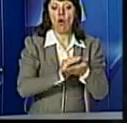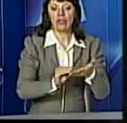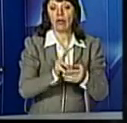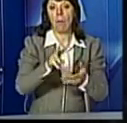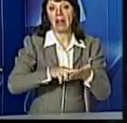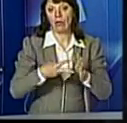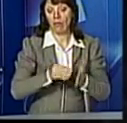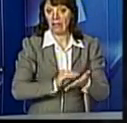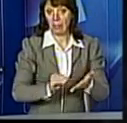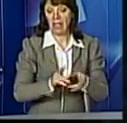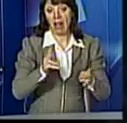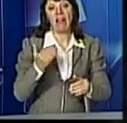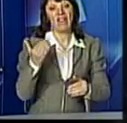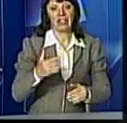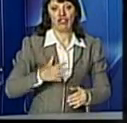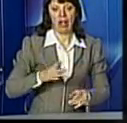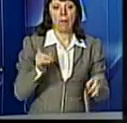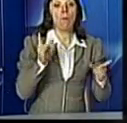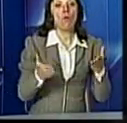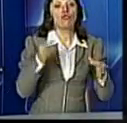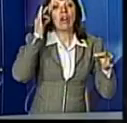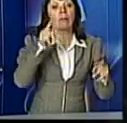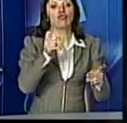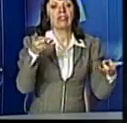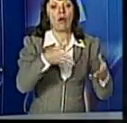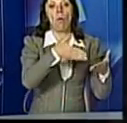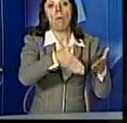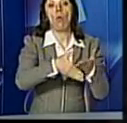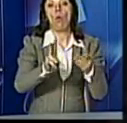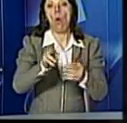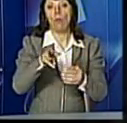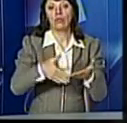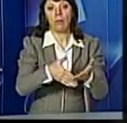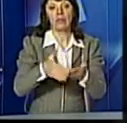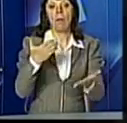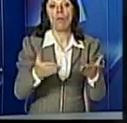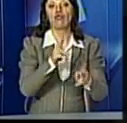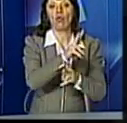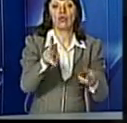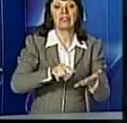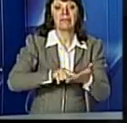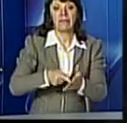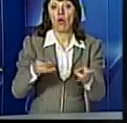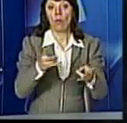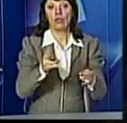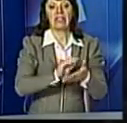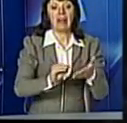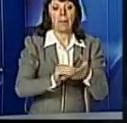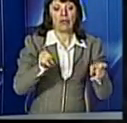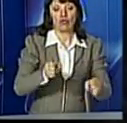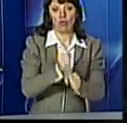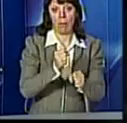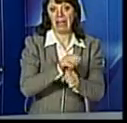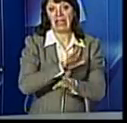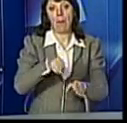він там планував написав Але він чекає може Раптом щось треба комусь допомогти може буває якась дірочка на полосі якусь замітку зробити буває навіть не